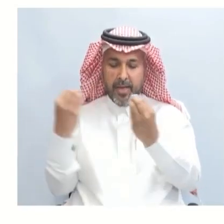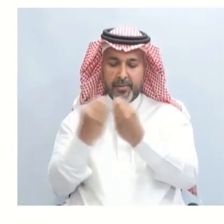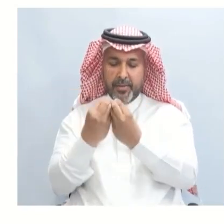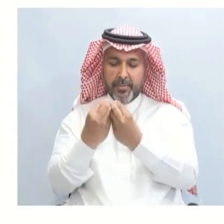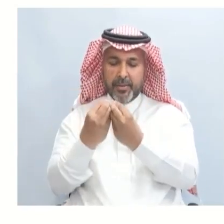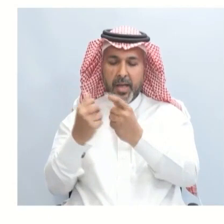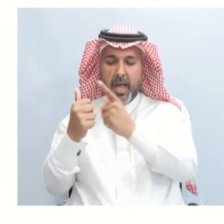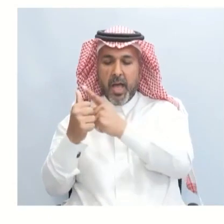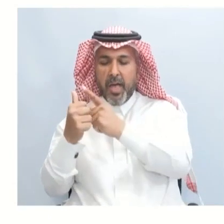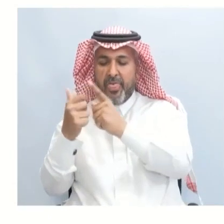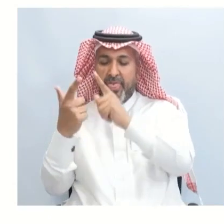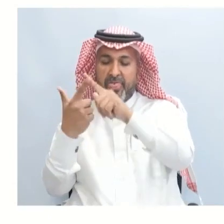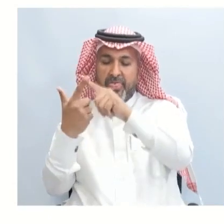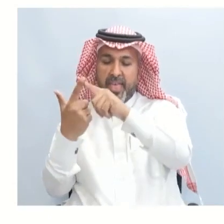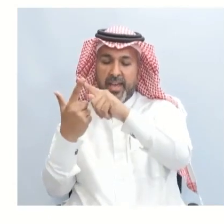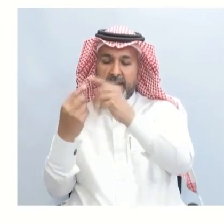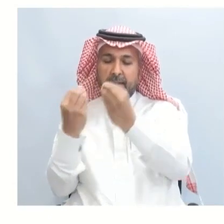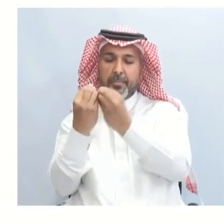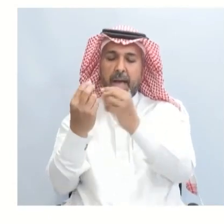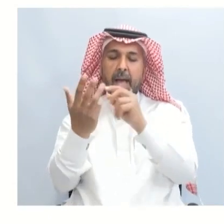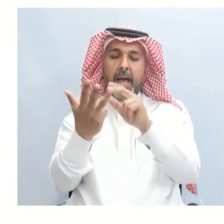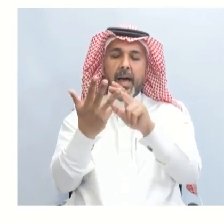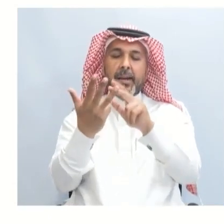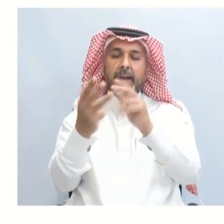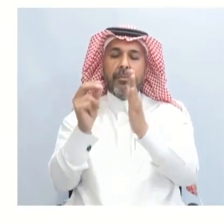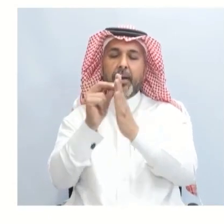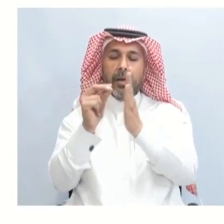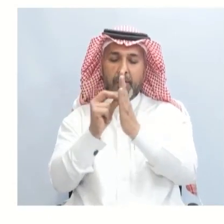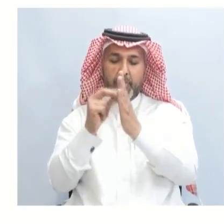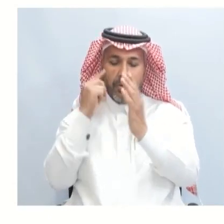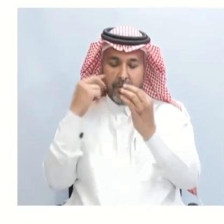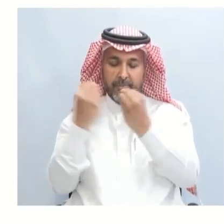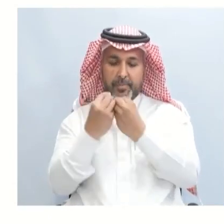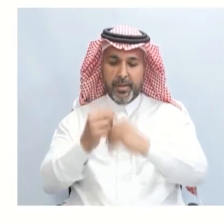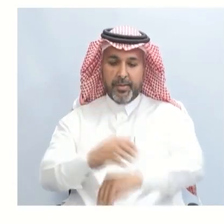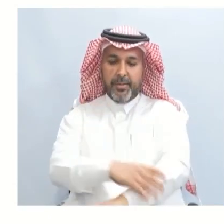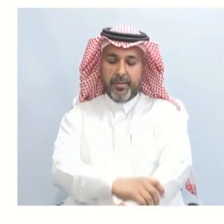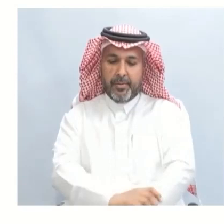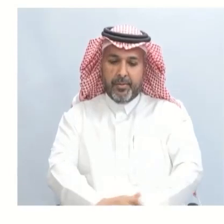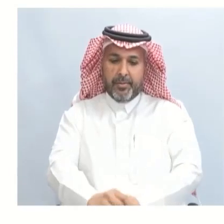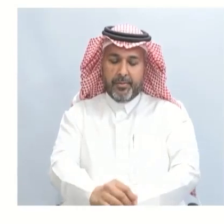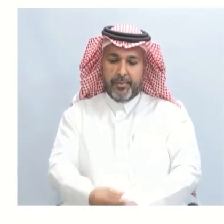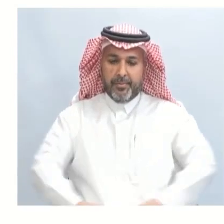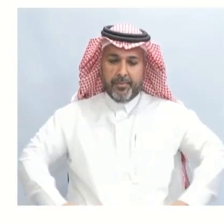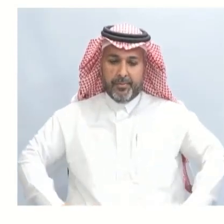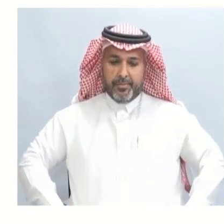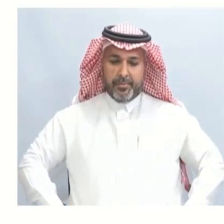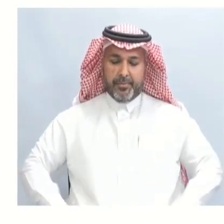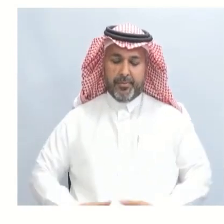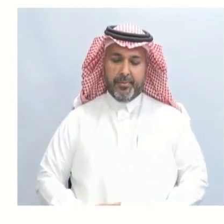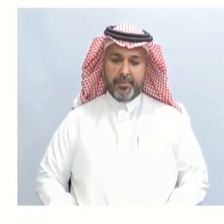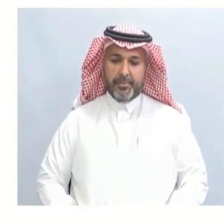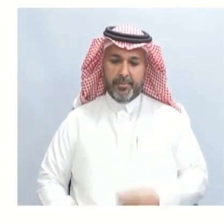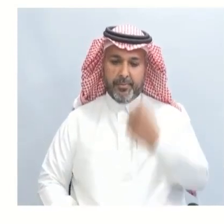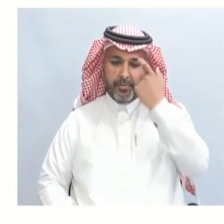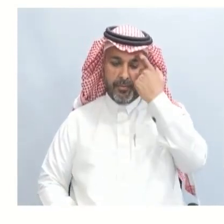القانونين لنتيجه من لنتيجه كيبلر سترى كيف الان بما ان الطرف الايسر في المعادله الصفراء يساوي الطرف الايسر في